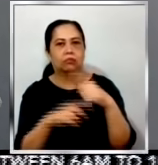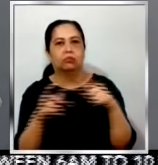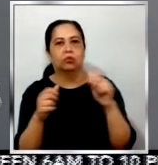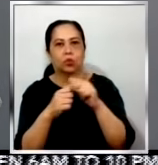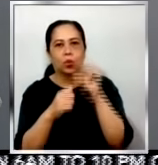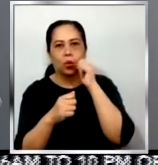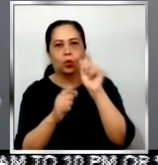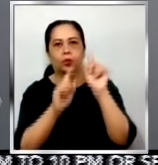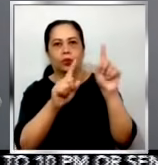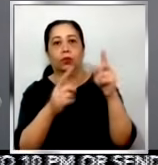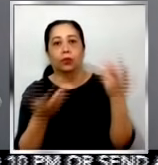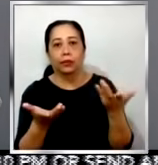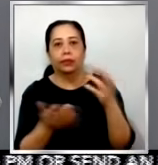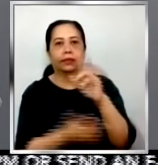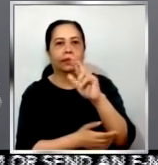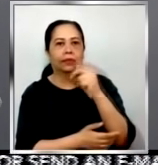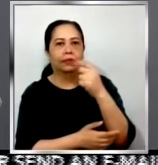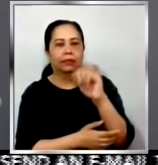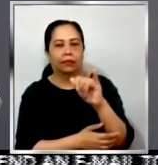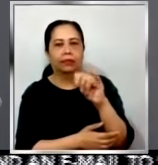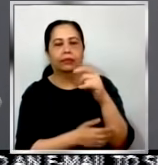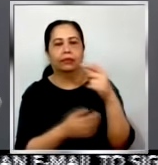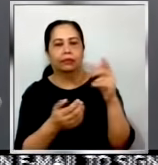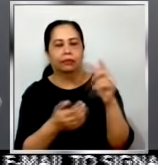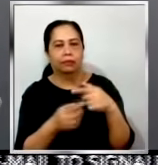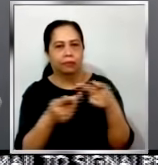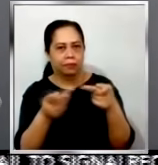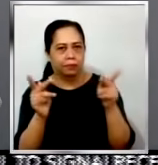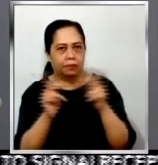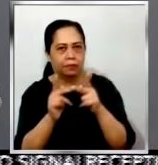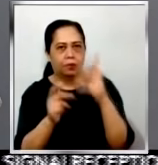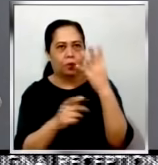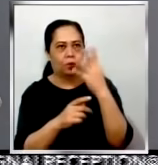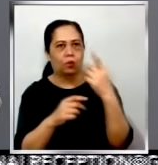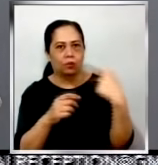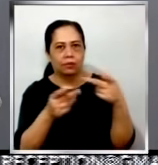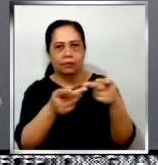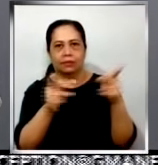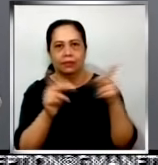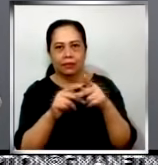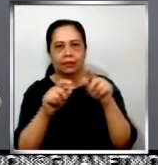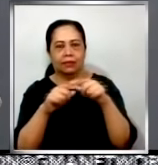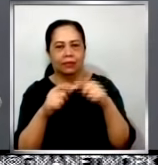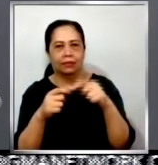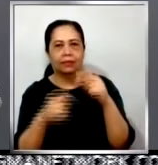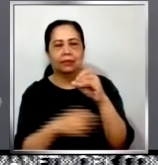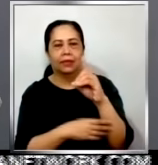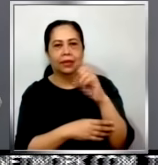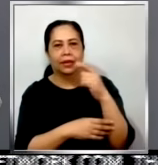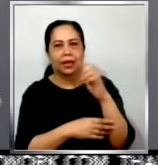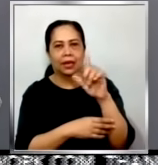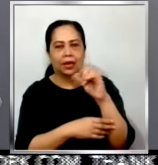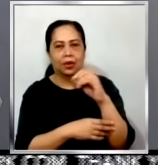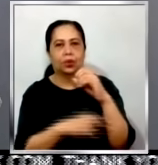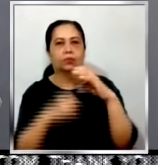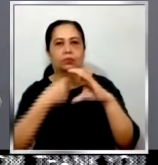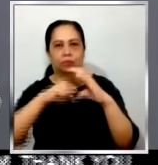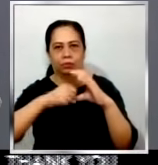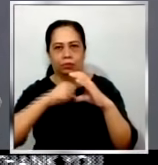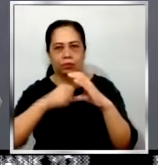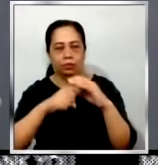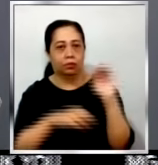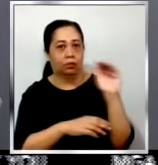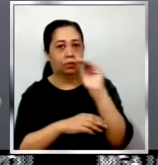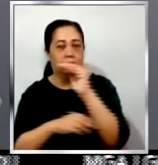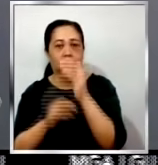Nitong Biyernes lang, 4 butanding ang namataan sa Gulf sa bahagi naman ng Del Gallego, Camarines Sur. Parawagan ng mga eksperto,